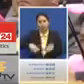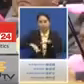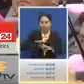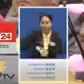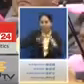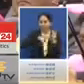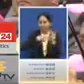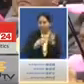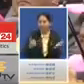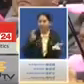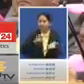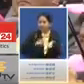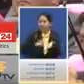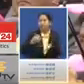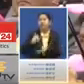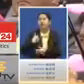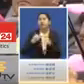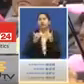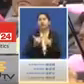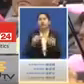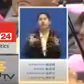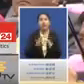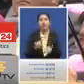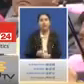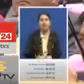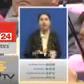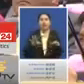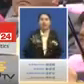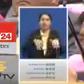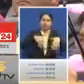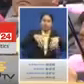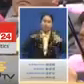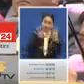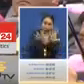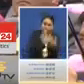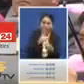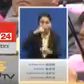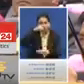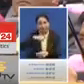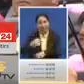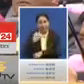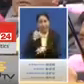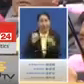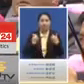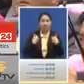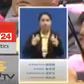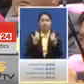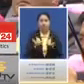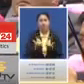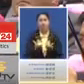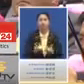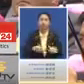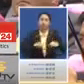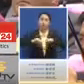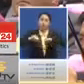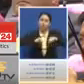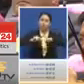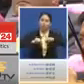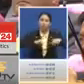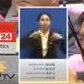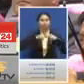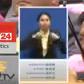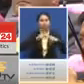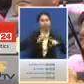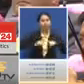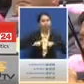ไหมว่าภูมิคุ้มกันทางสังคมครอบครัวเราดีพอเด็กวัยรุ่นเดี๋ยวนี้ปัญหาเยอะท่านประธ